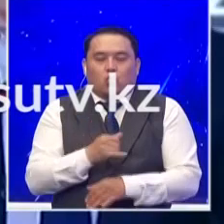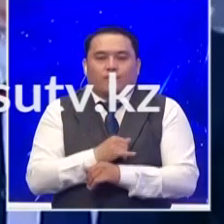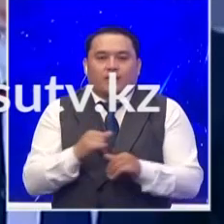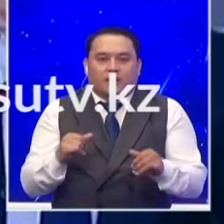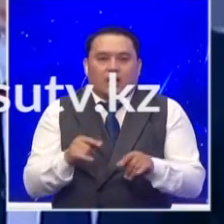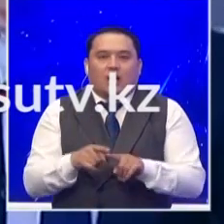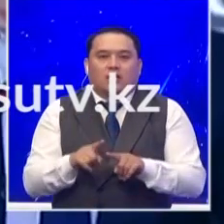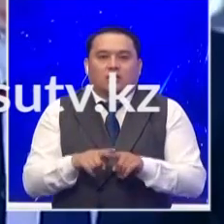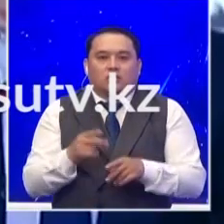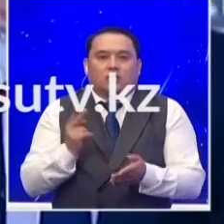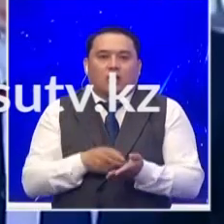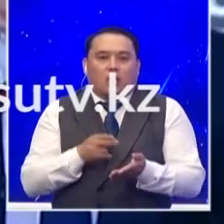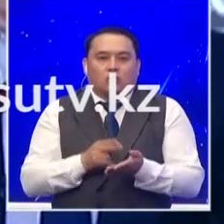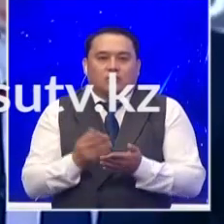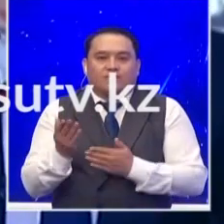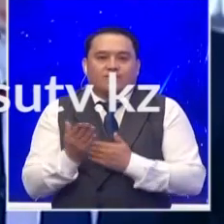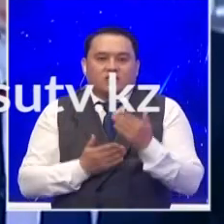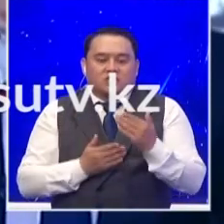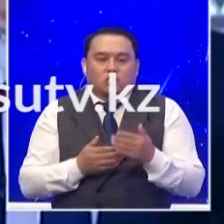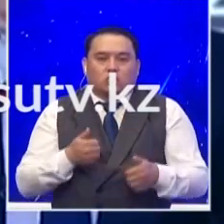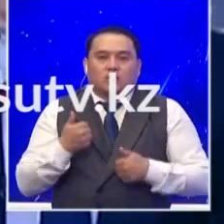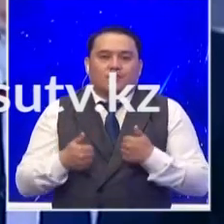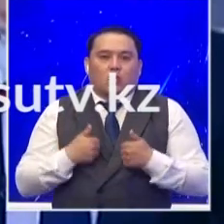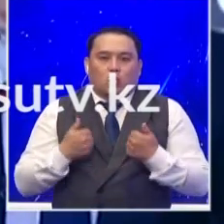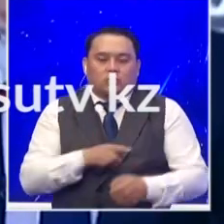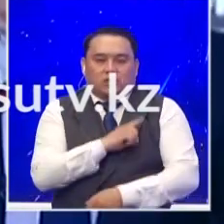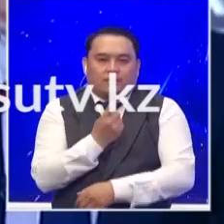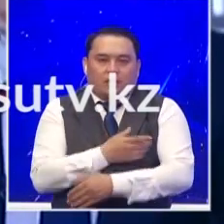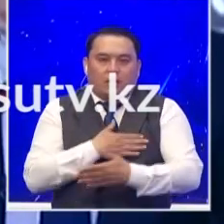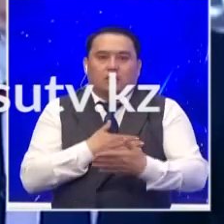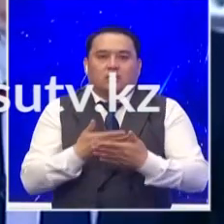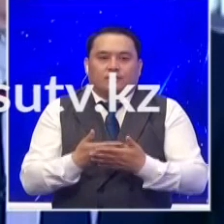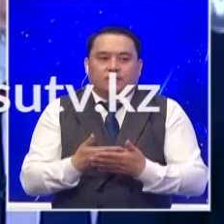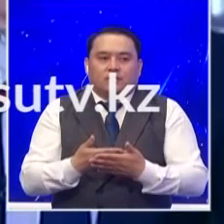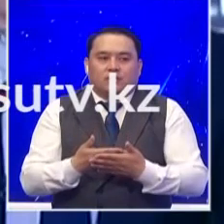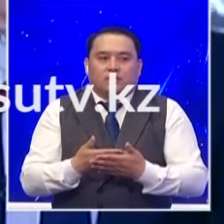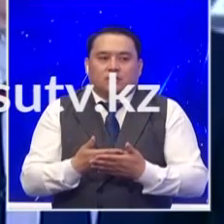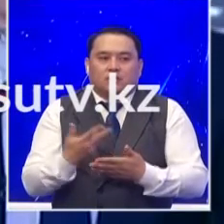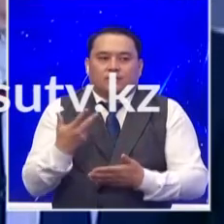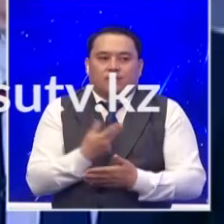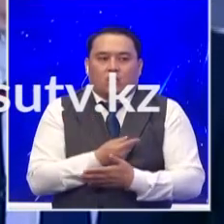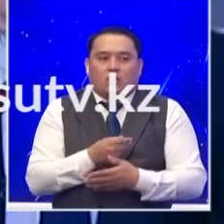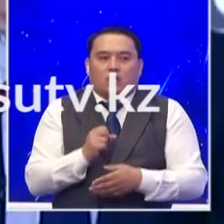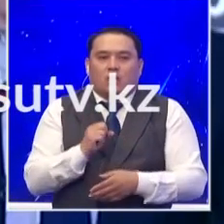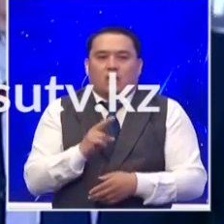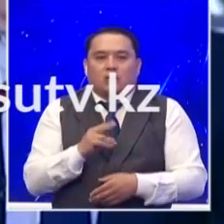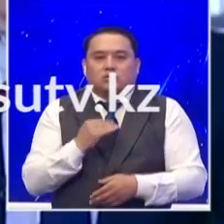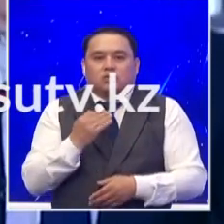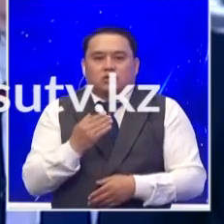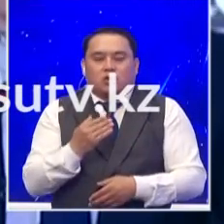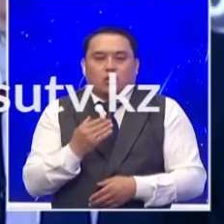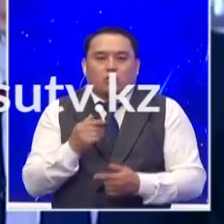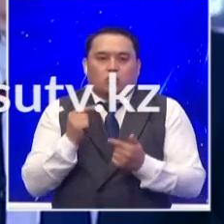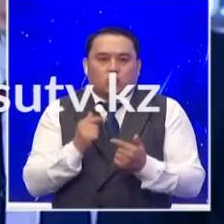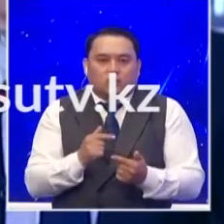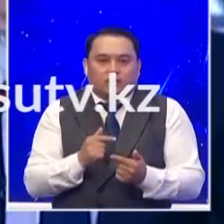эти данные свидетельствуют о высокой иммуностимулирующей активности инактивированной вакцины CAS-CoV-1 против